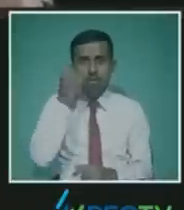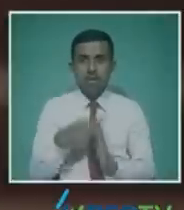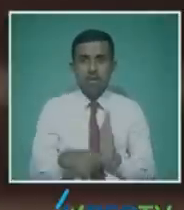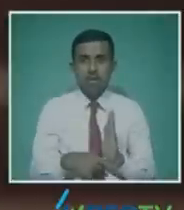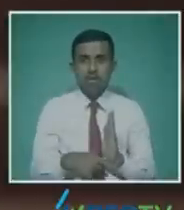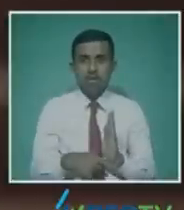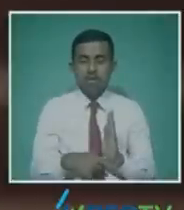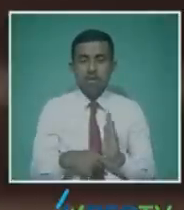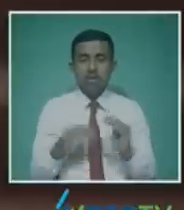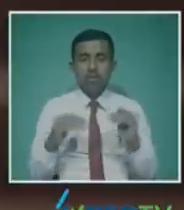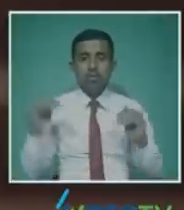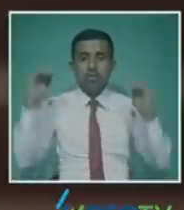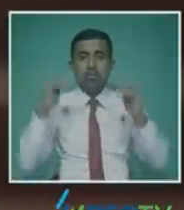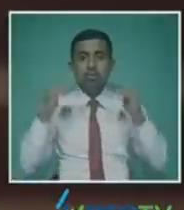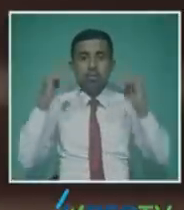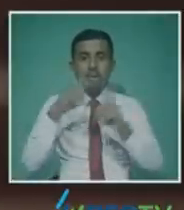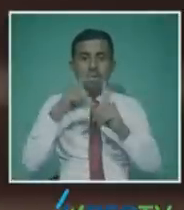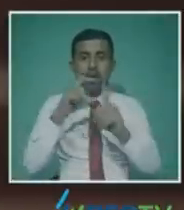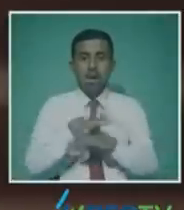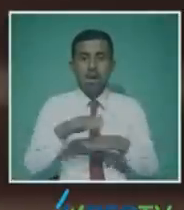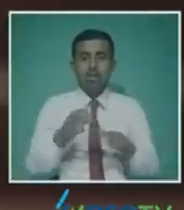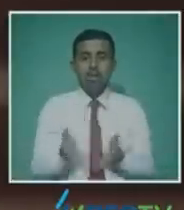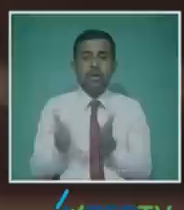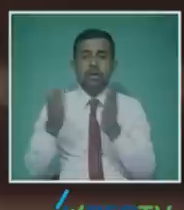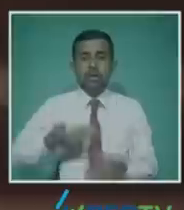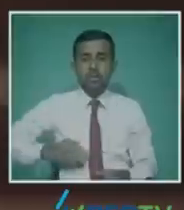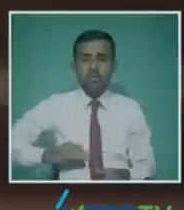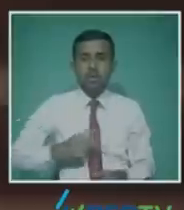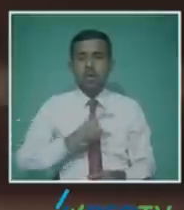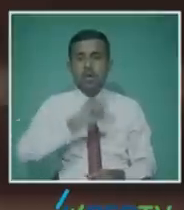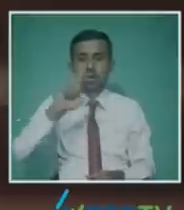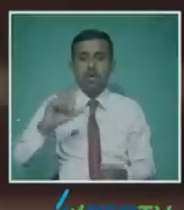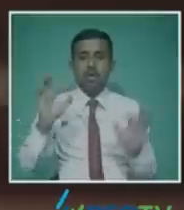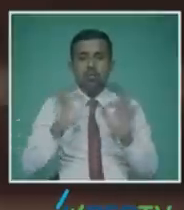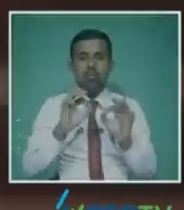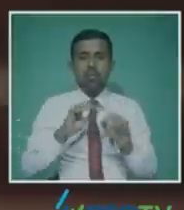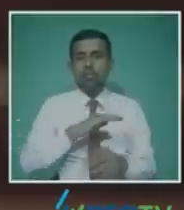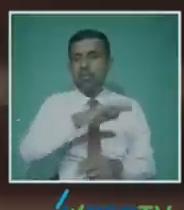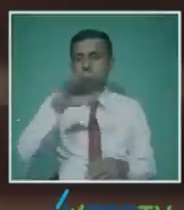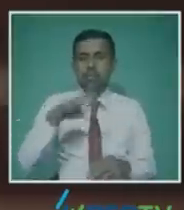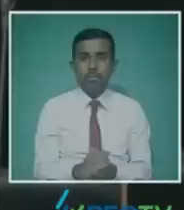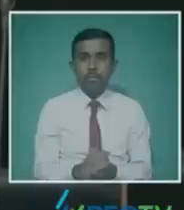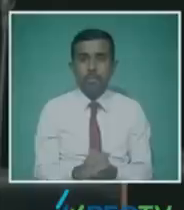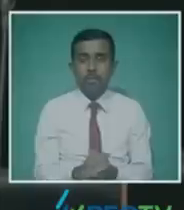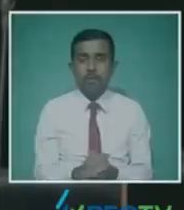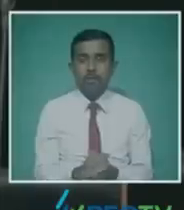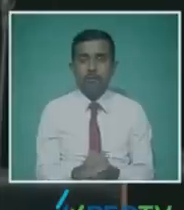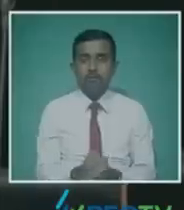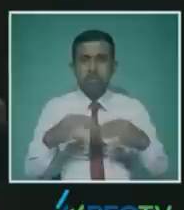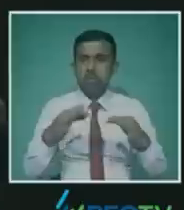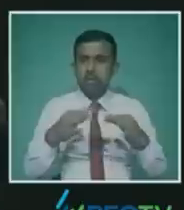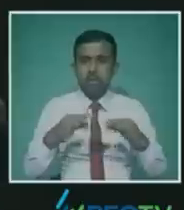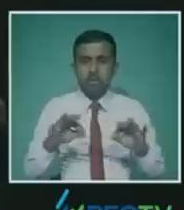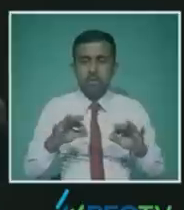ඉතාමත් වැදගත්. උසස් අධ්‍යාපනය ලබා ගන්න ඉන්න දරුවෝ ඉන්දියාව, බංගලාදේශය, නේපාලේ, භූතානේ මේ හැම තැනම ඉගෙන ගන්න ලොකු මුදලක් ඉගෙන ගන්නවා. ඒක අපි